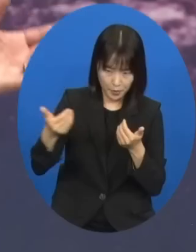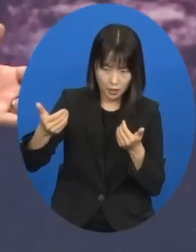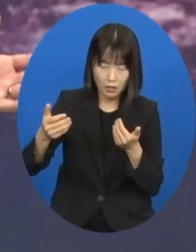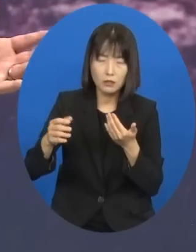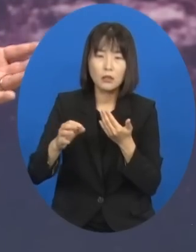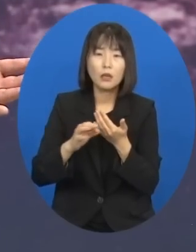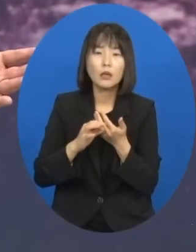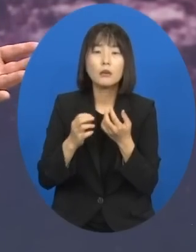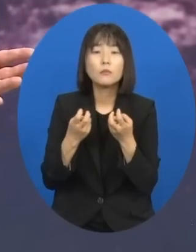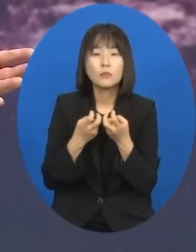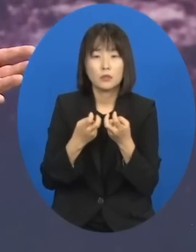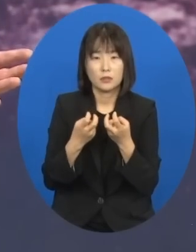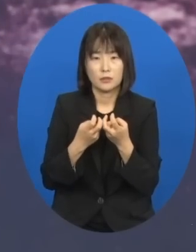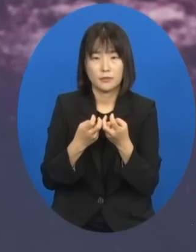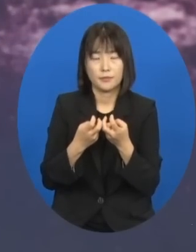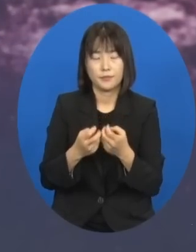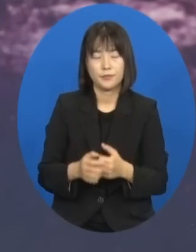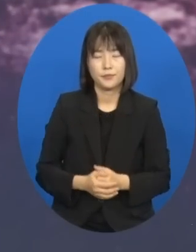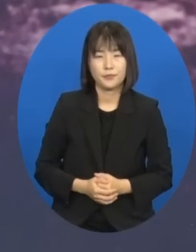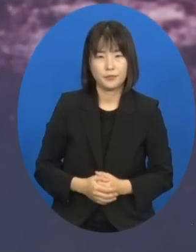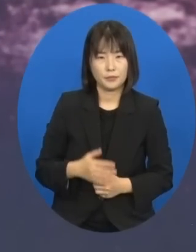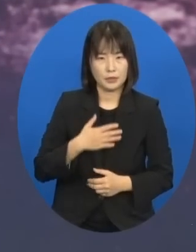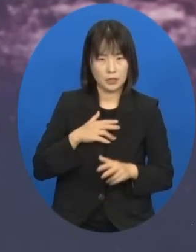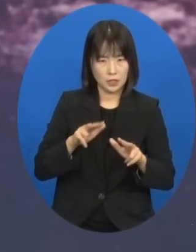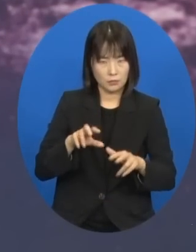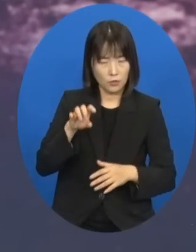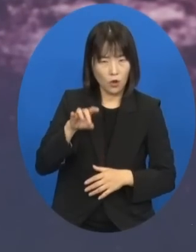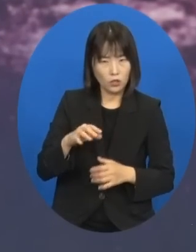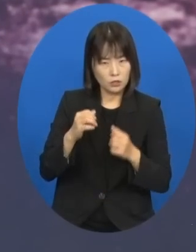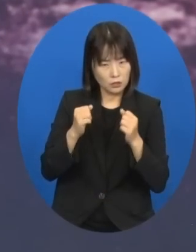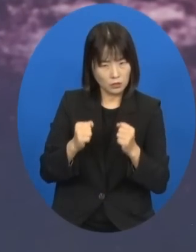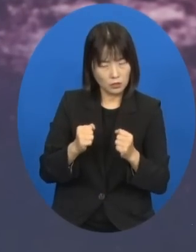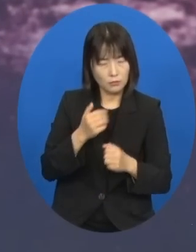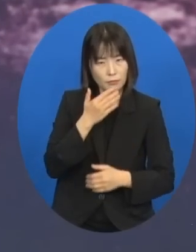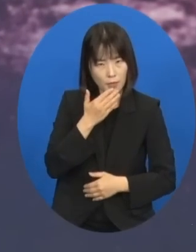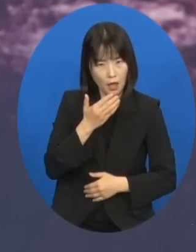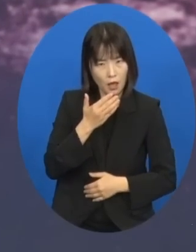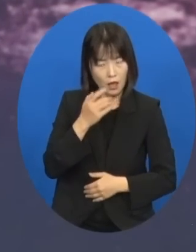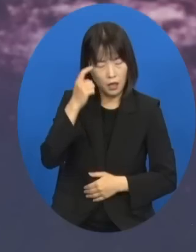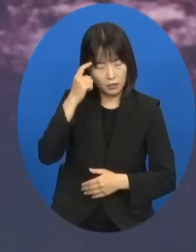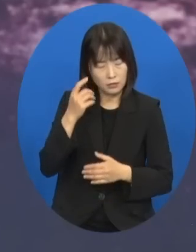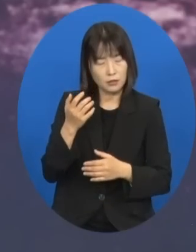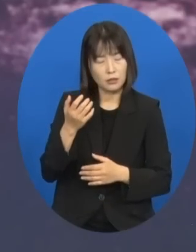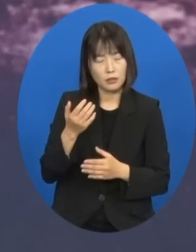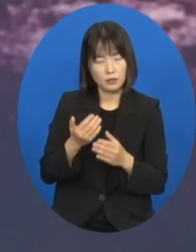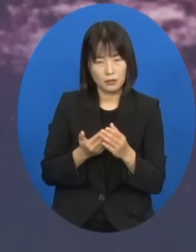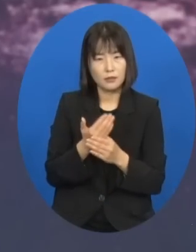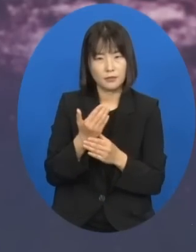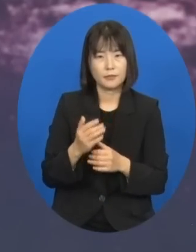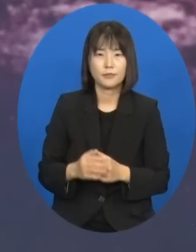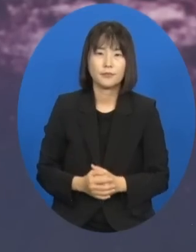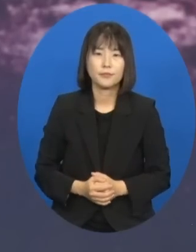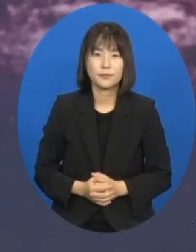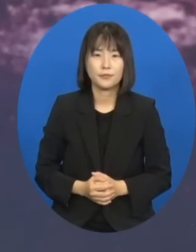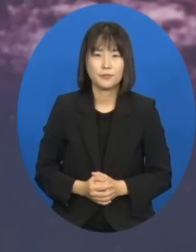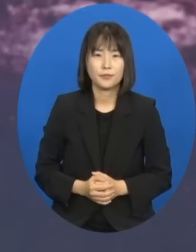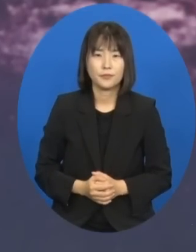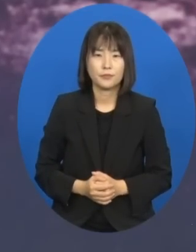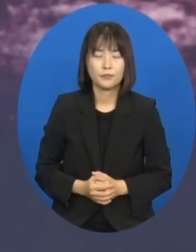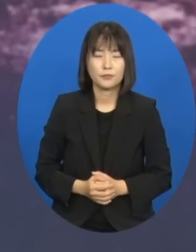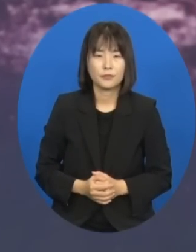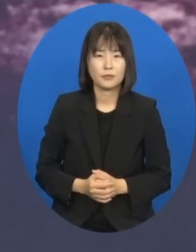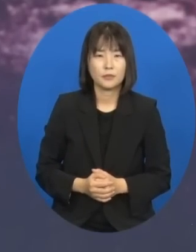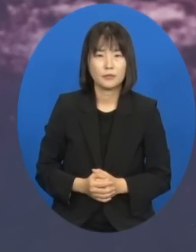어떻게 됐을까? 나는 지금 어디에 있을까? 그 생각이 드는 것이죠. 여러분,